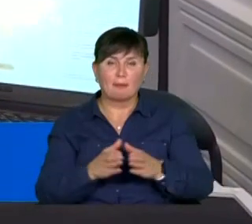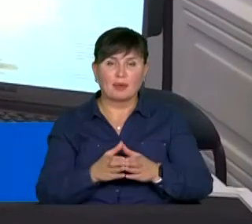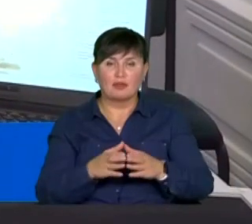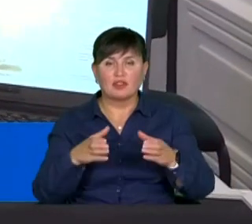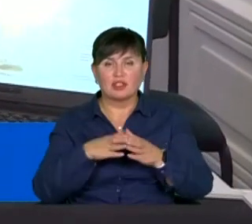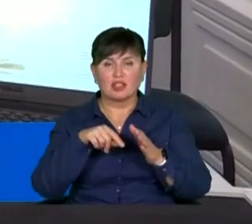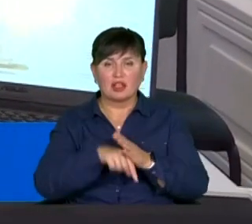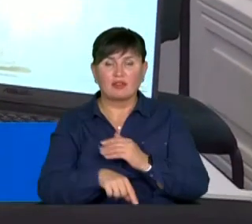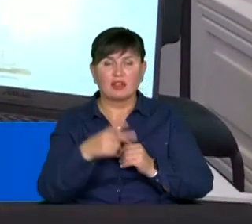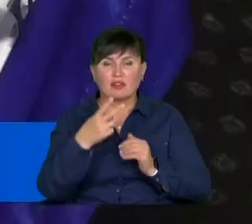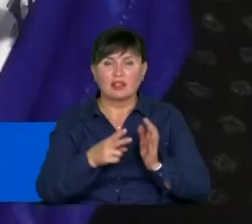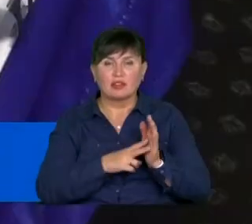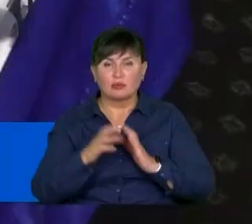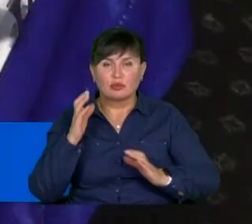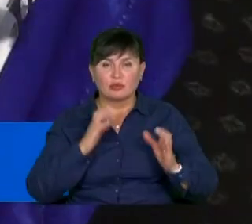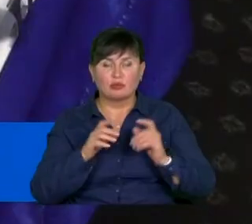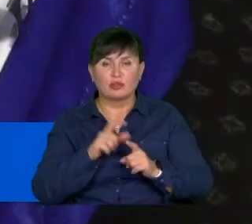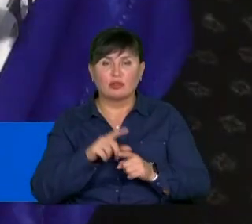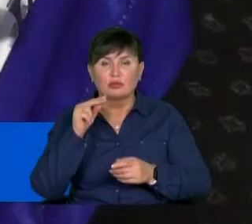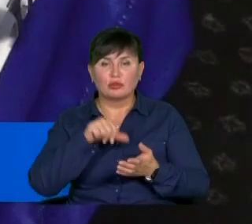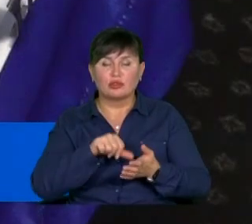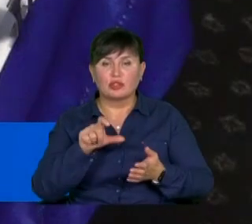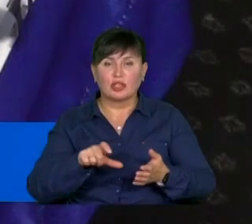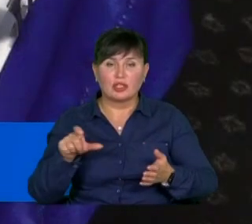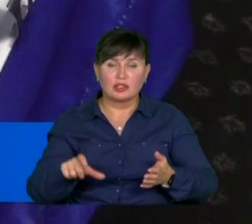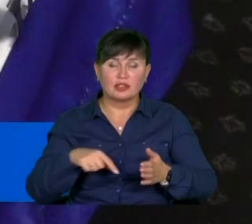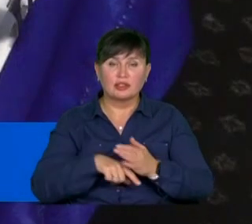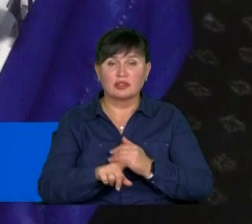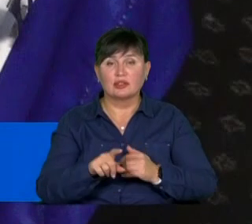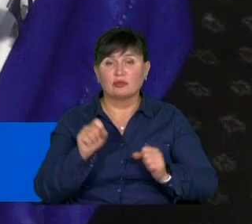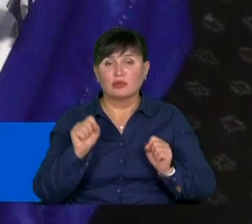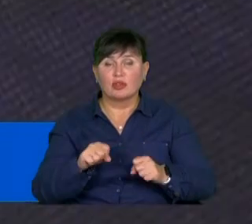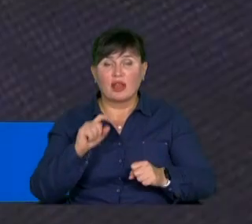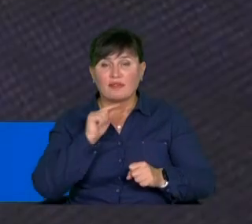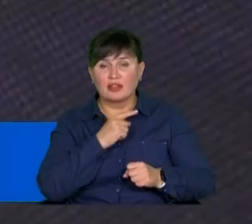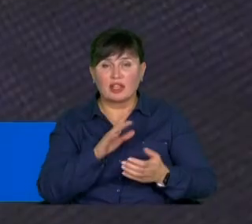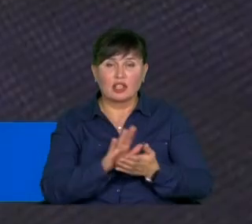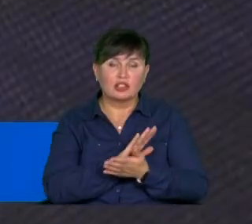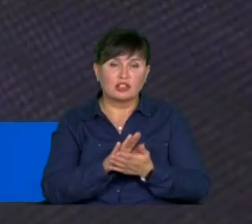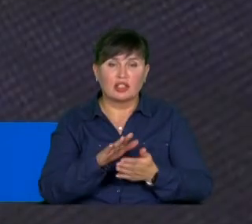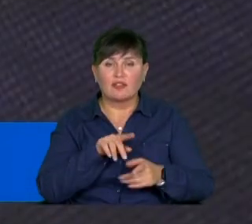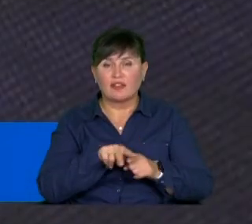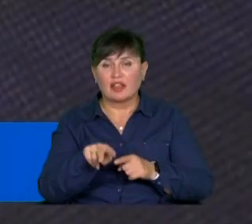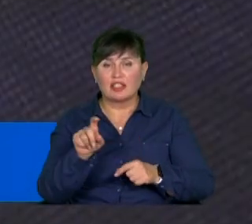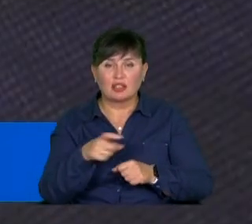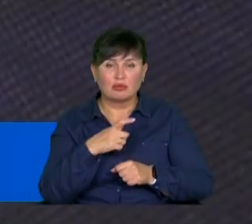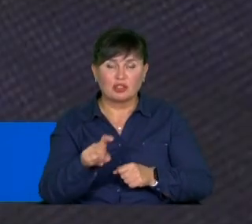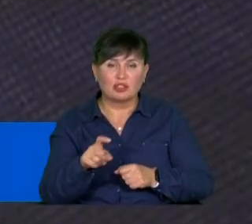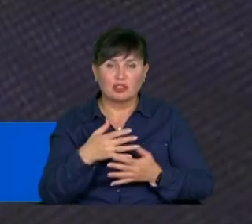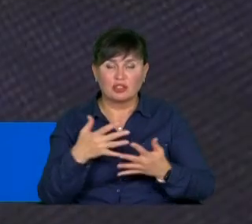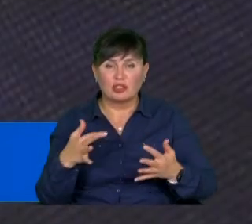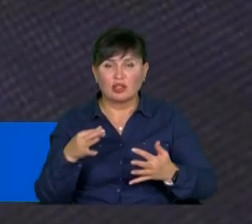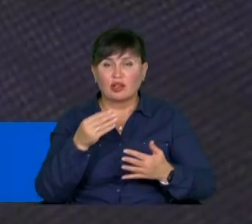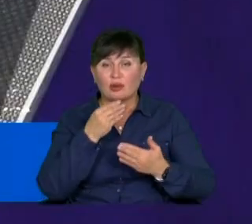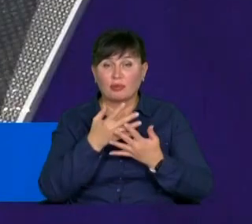составе которой 27 студентов. По словам участников, фильтры из нановолокон могут эффективно очищать вредные химические вещества. А